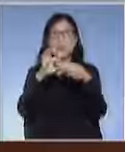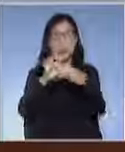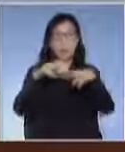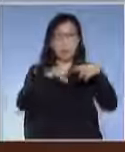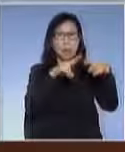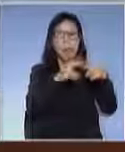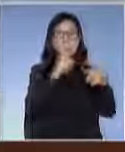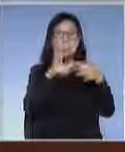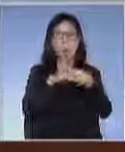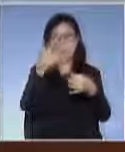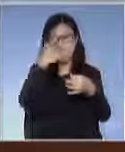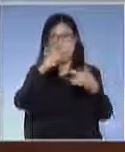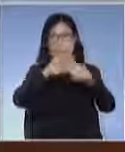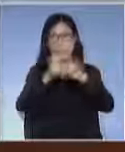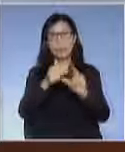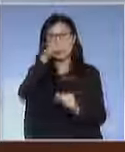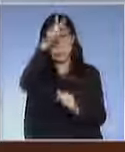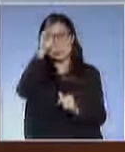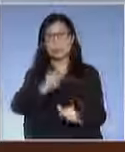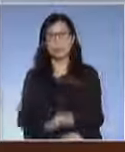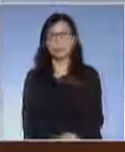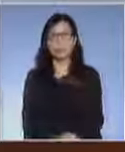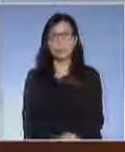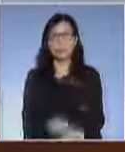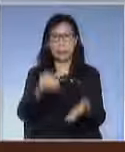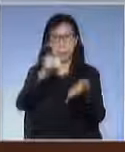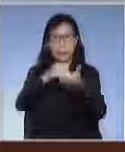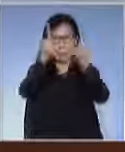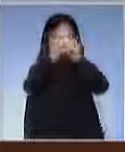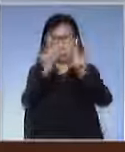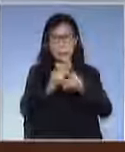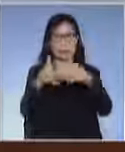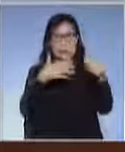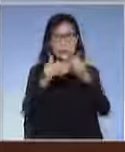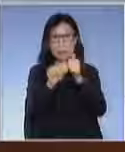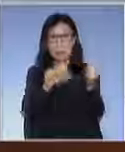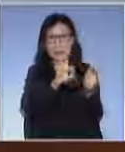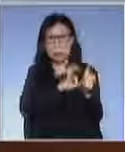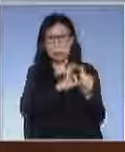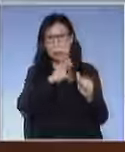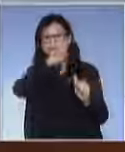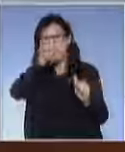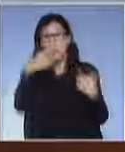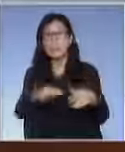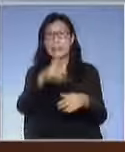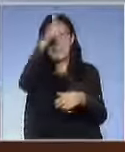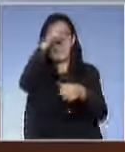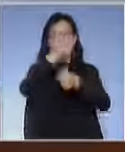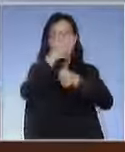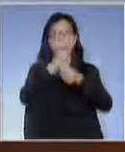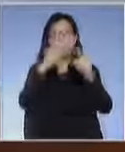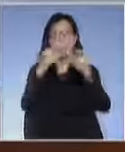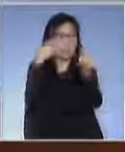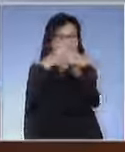施。政府當局會定期向事務委員會匯報為公務員提供培